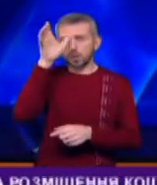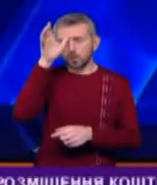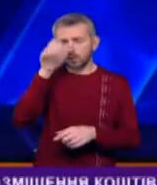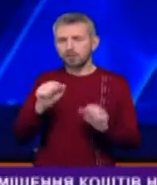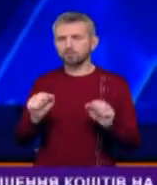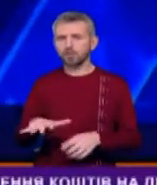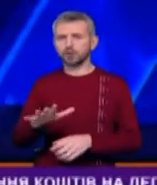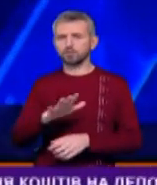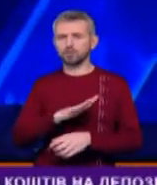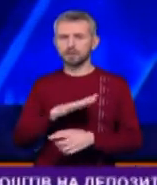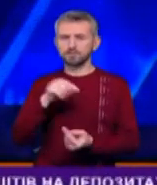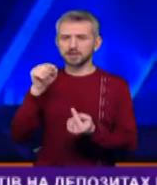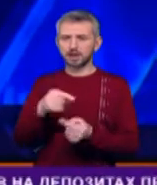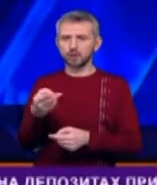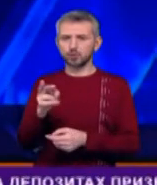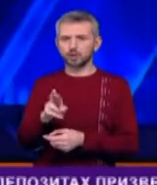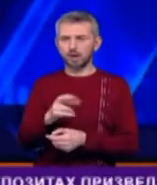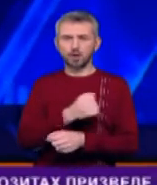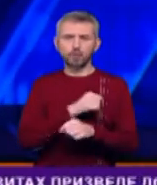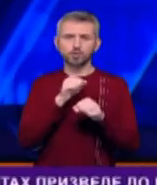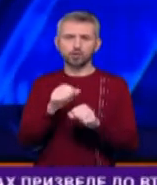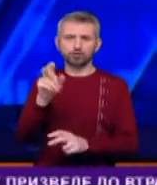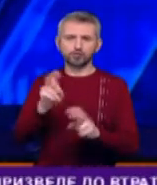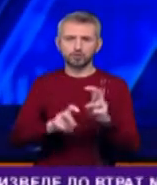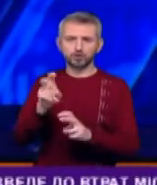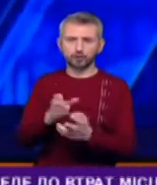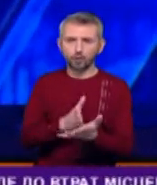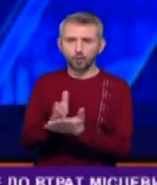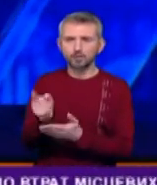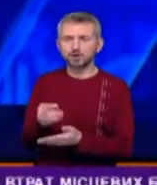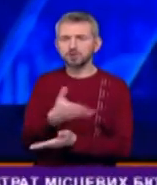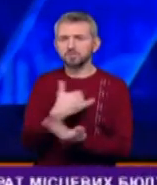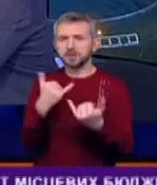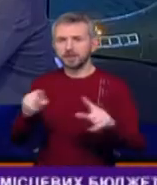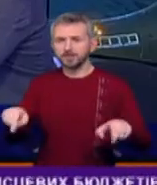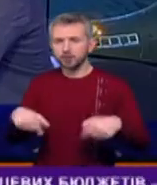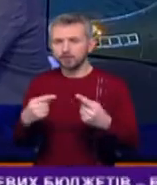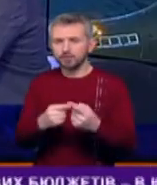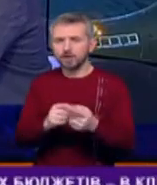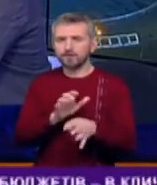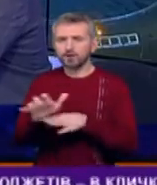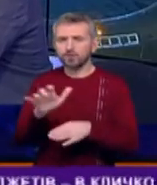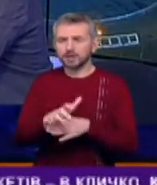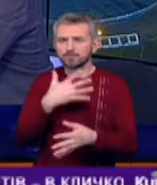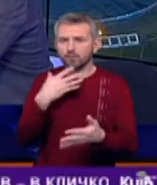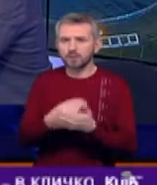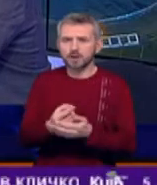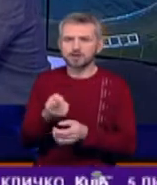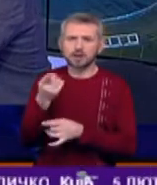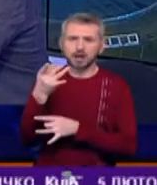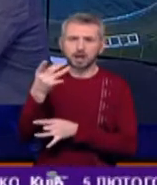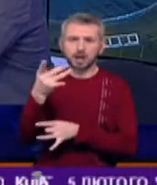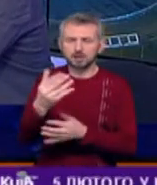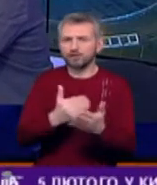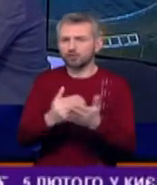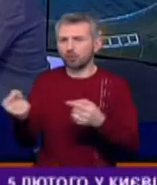бути придатною для оборонно-промислового комплексу. Те, що ми зараз відновлюємо виробництво власних ракет, високоточної